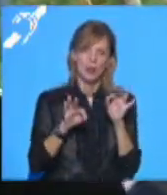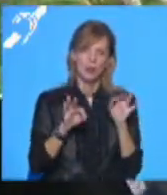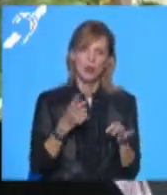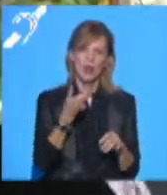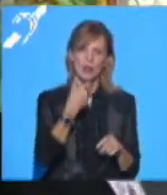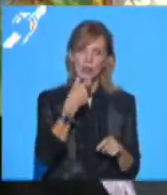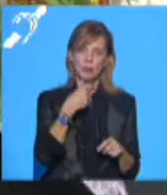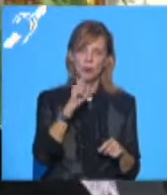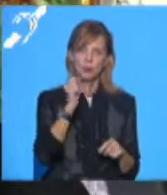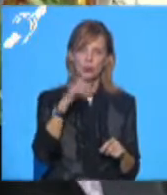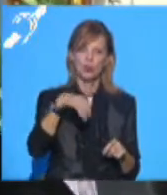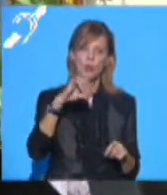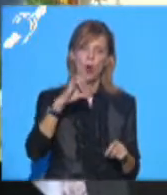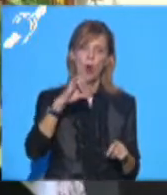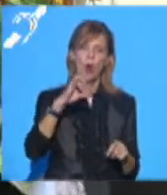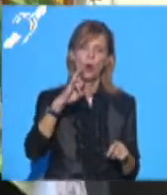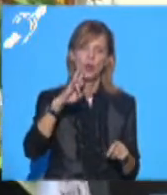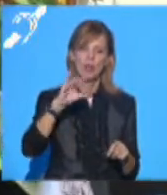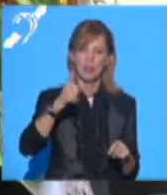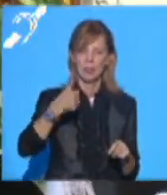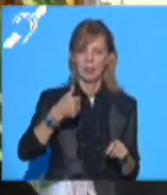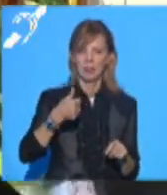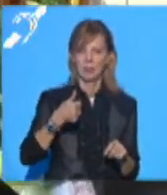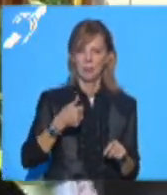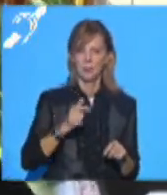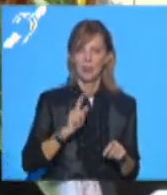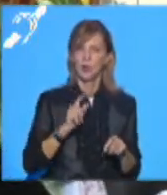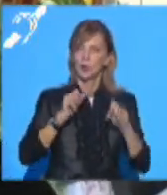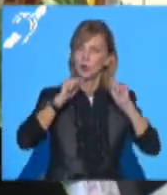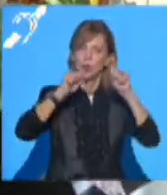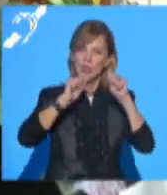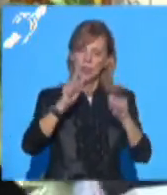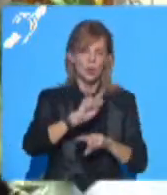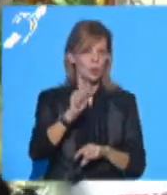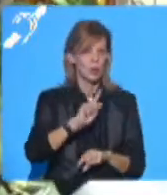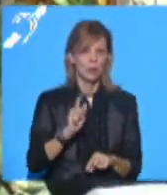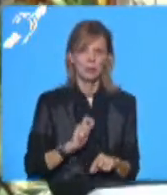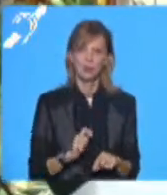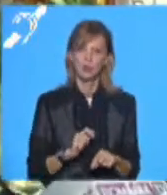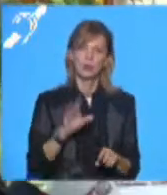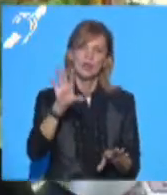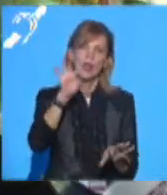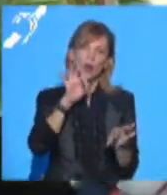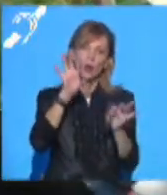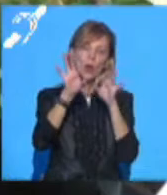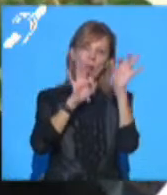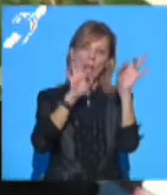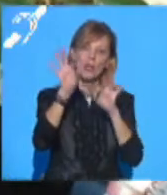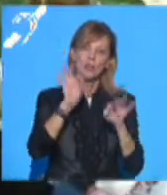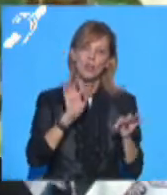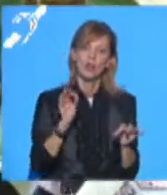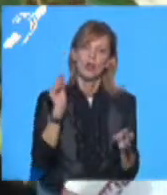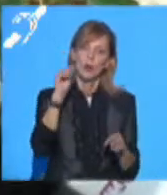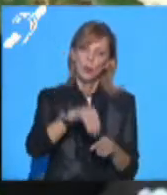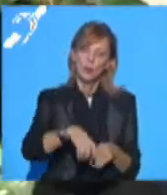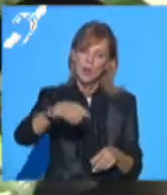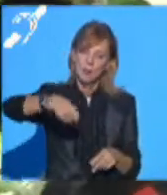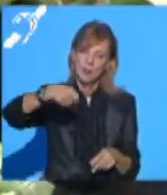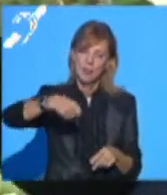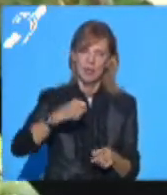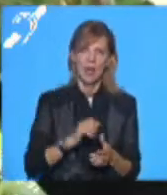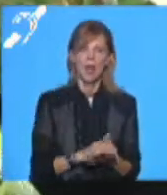fructul mână cu mână, fiecare fruct de ăsta, smochinul nu se scutură cum se scutură prunul. Culegem, punem în găleată și culegem